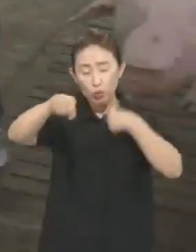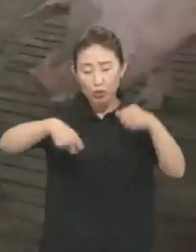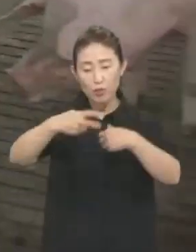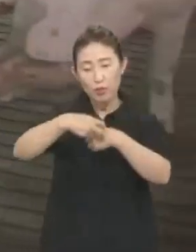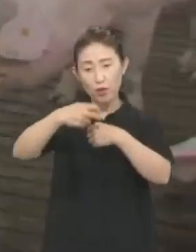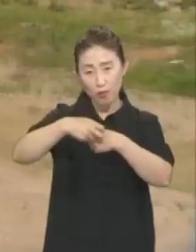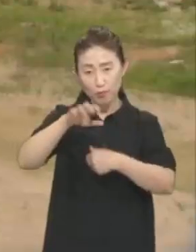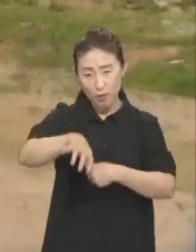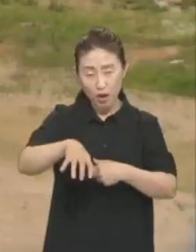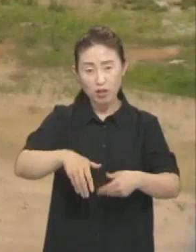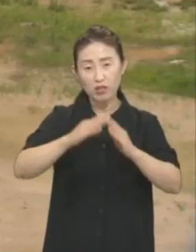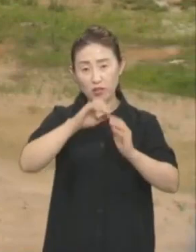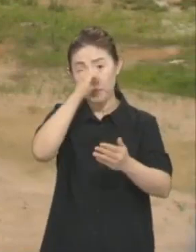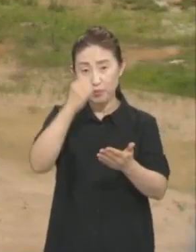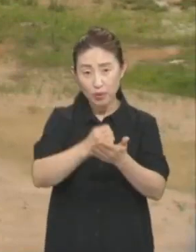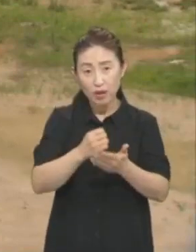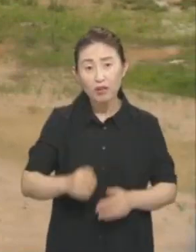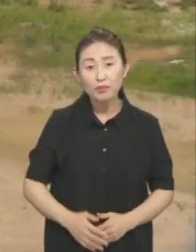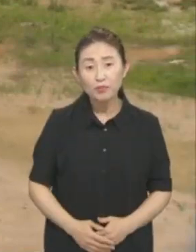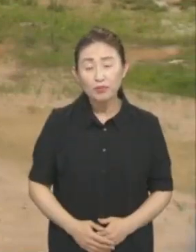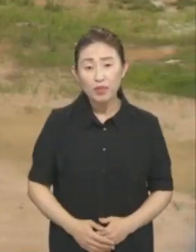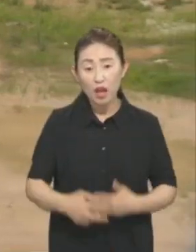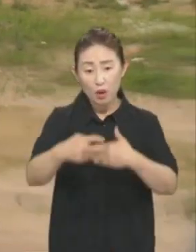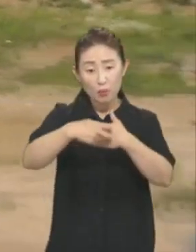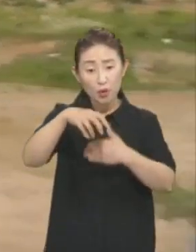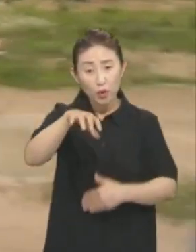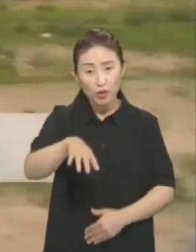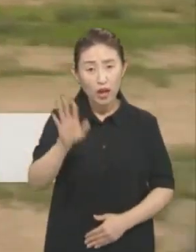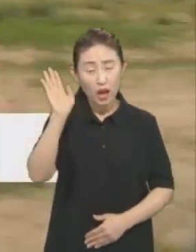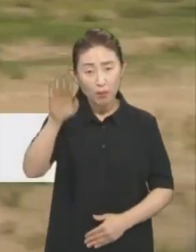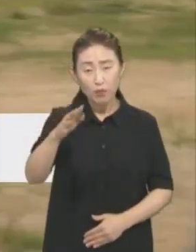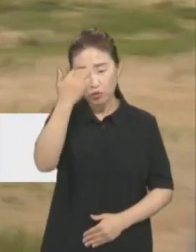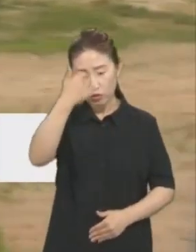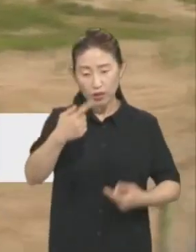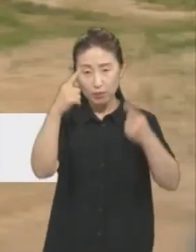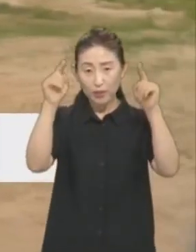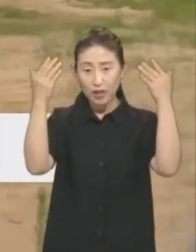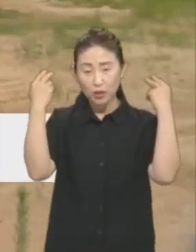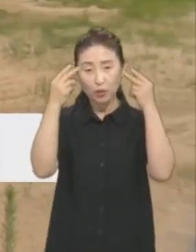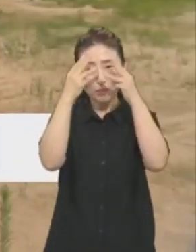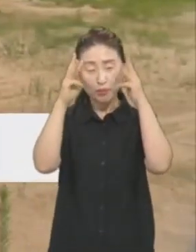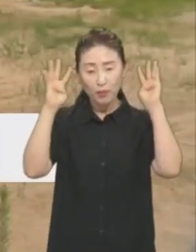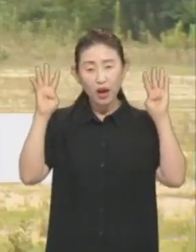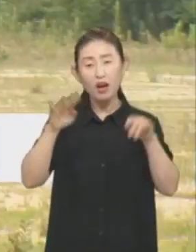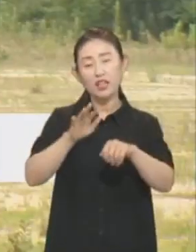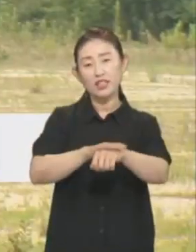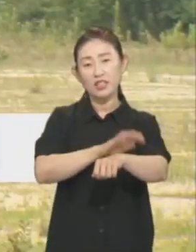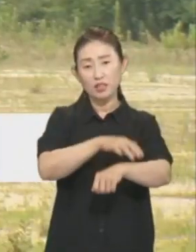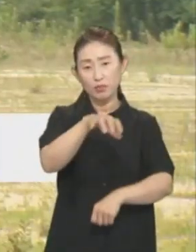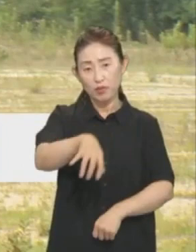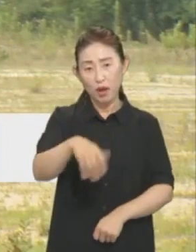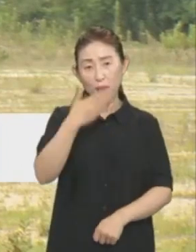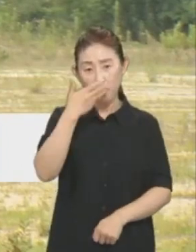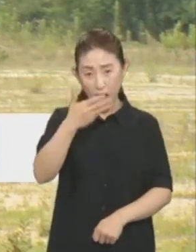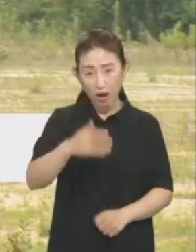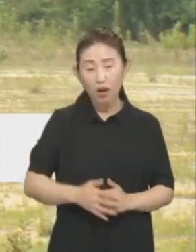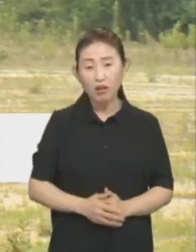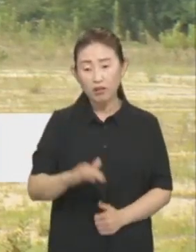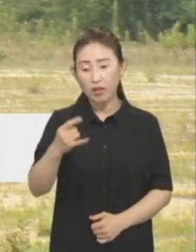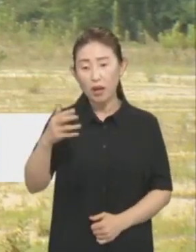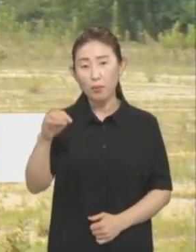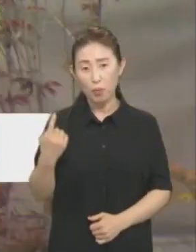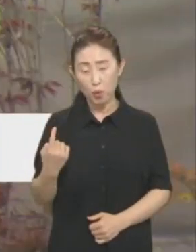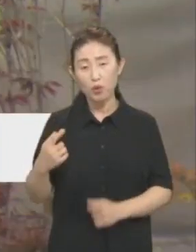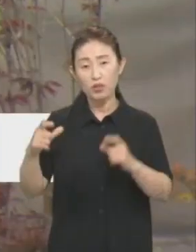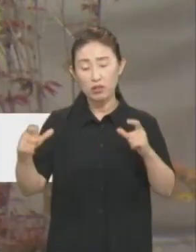최적지로 꼽혀왔습니다. 특히 의료원에서는 충남대 수의대 과정 3, 4학년의 임상 실습도 담당하게 돼 내포